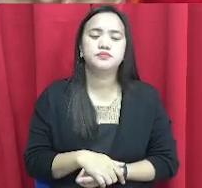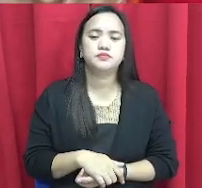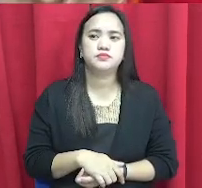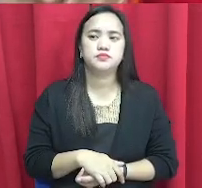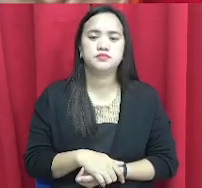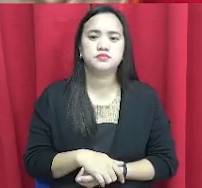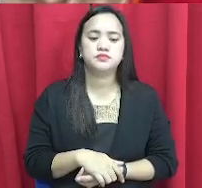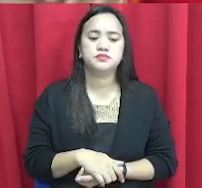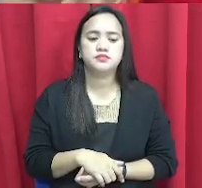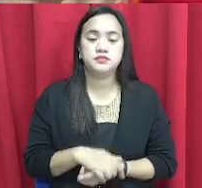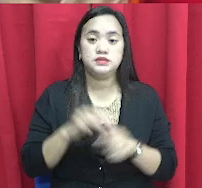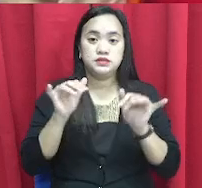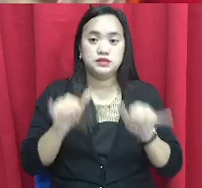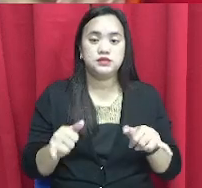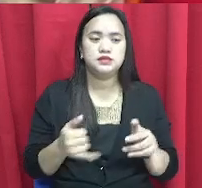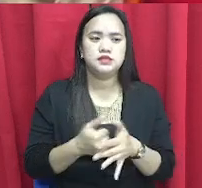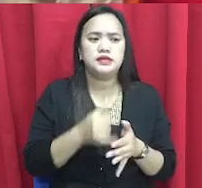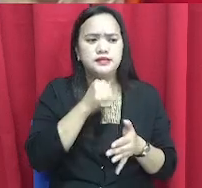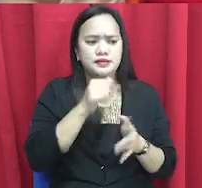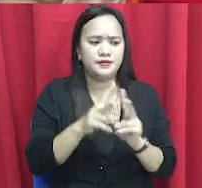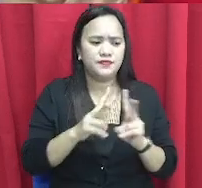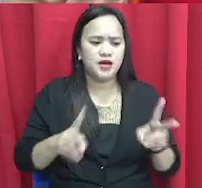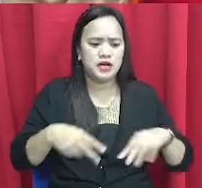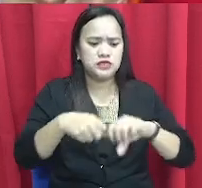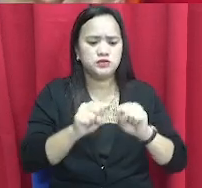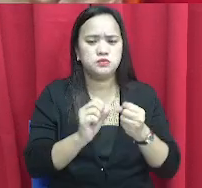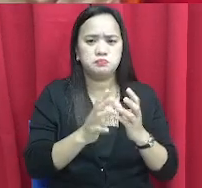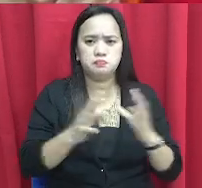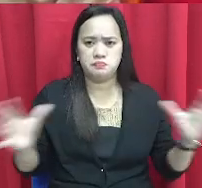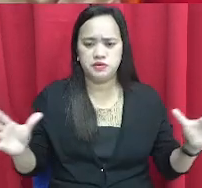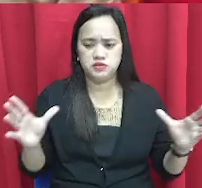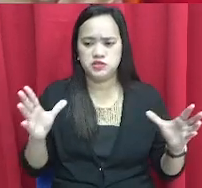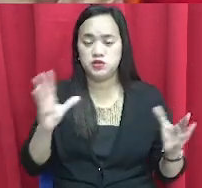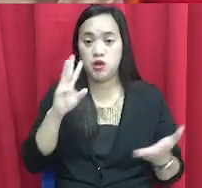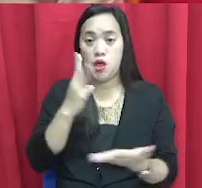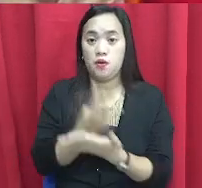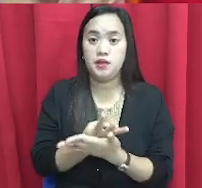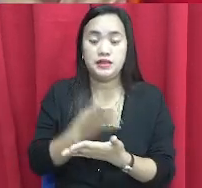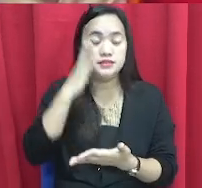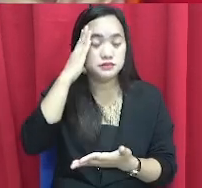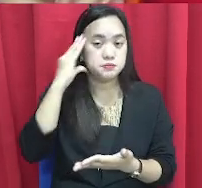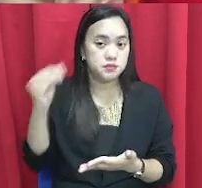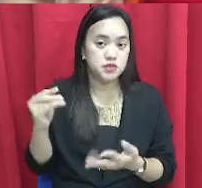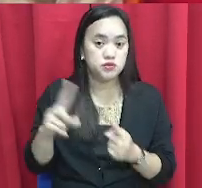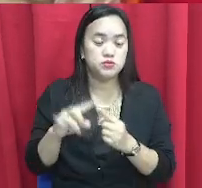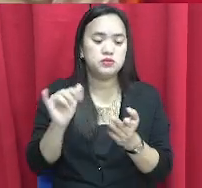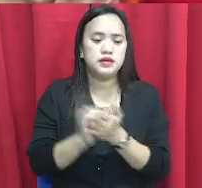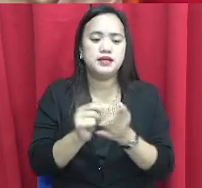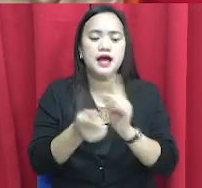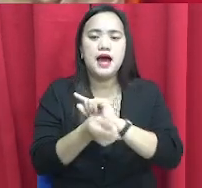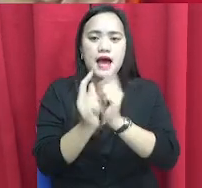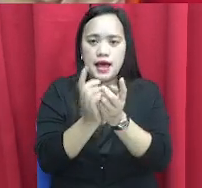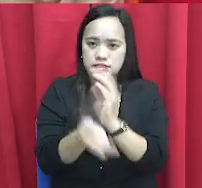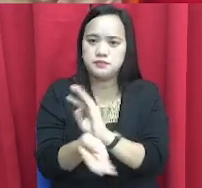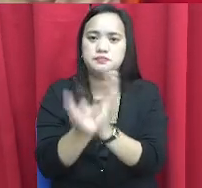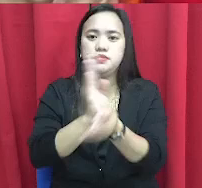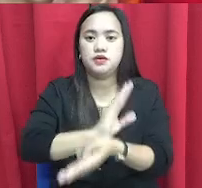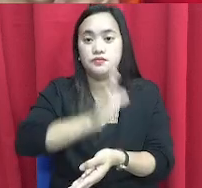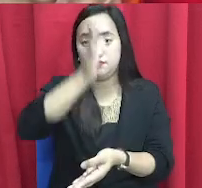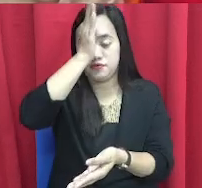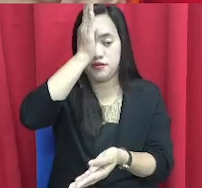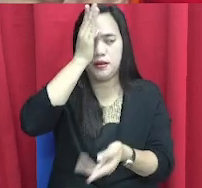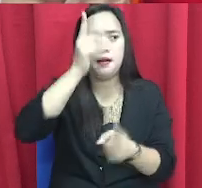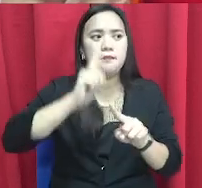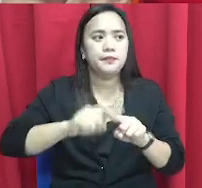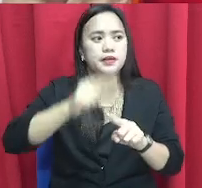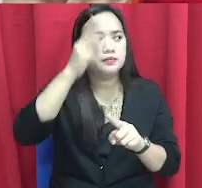ay hindi pa po kami ganoon ka Well experience sa bagay po na iyon pero Salamat sa Diyos na ang salita po ng Diyos